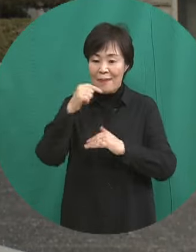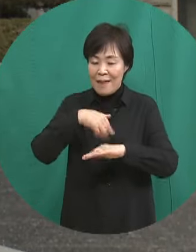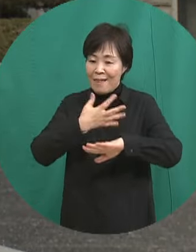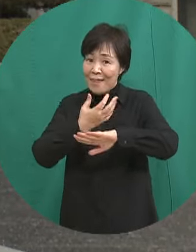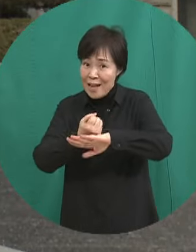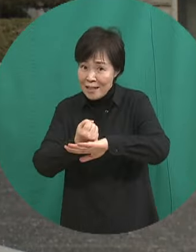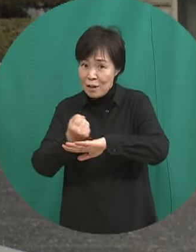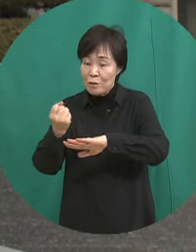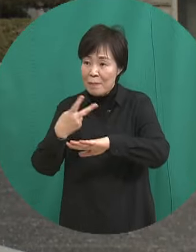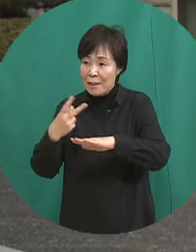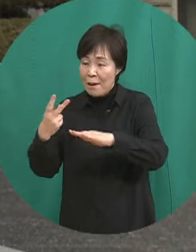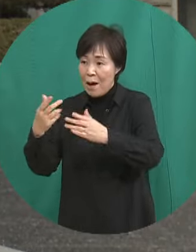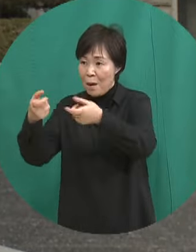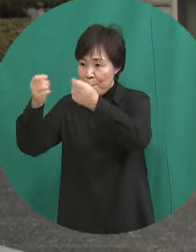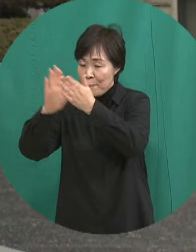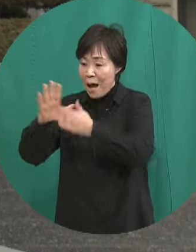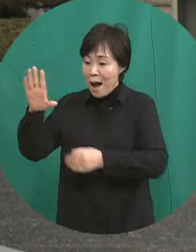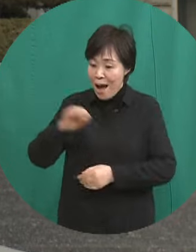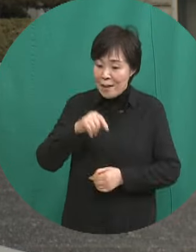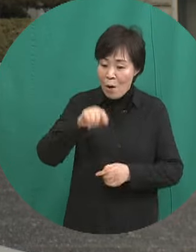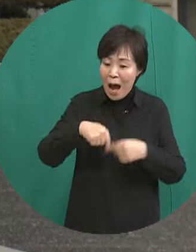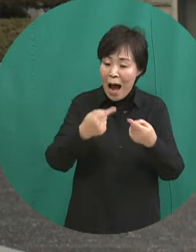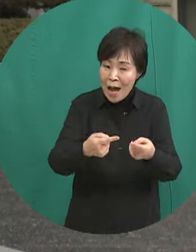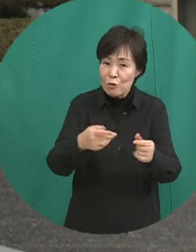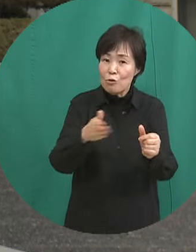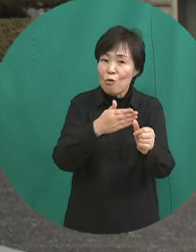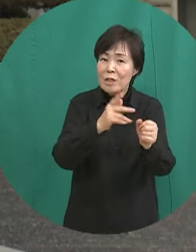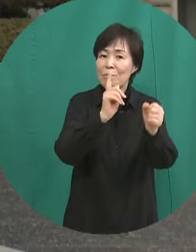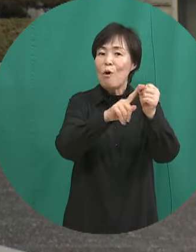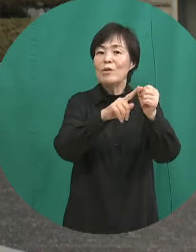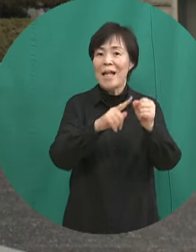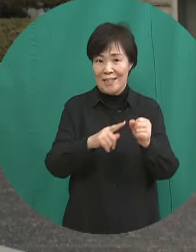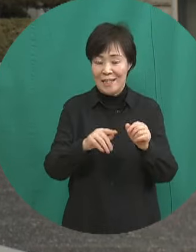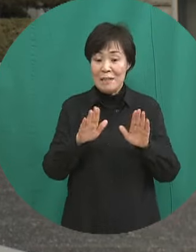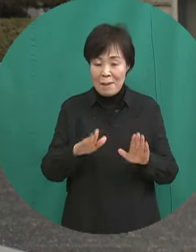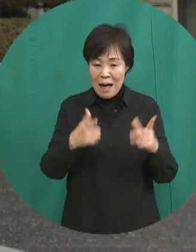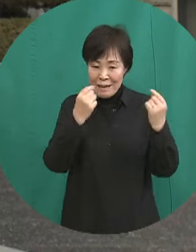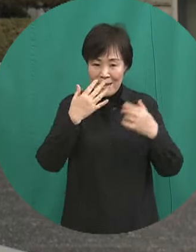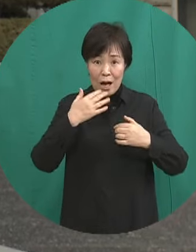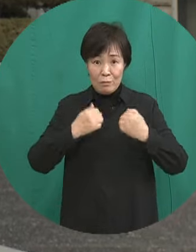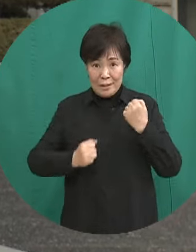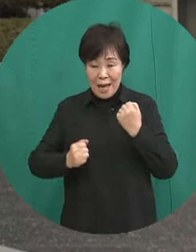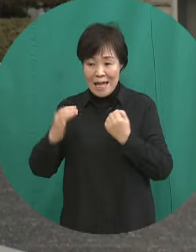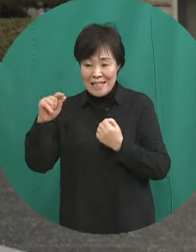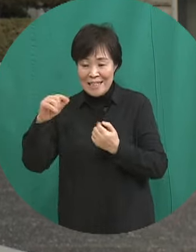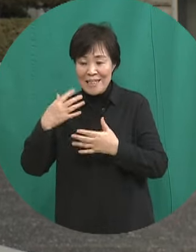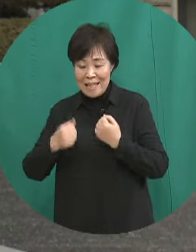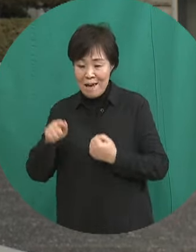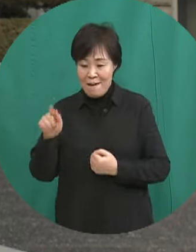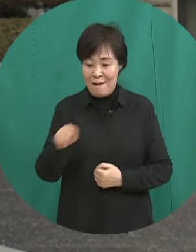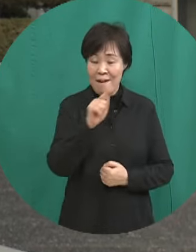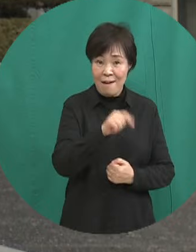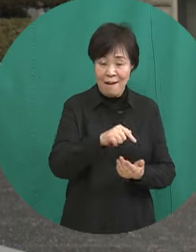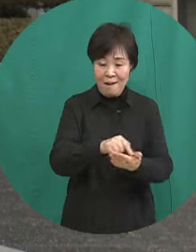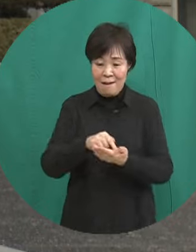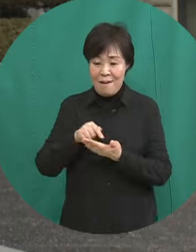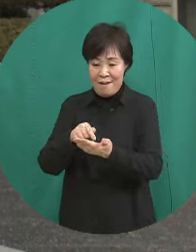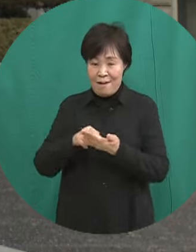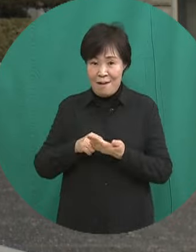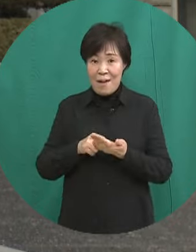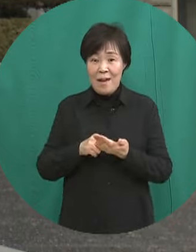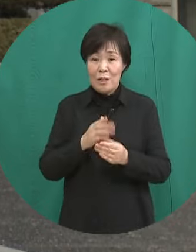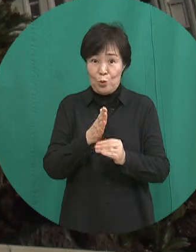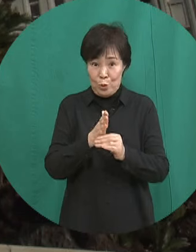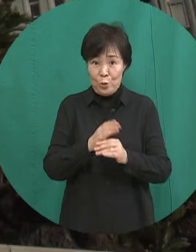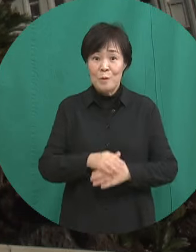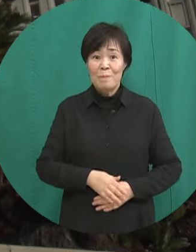や UI 自衛隊就職を促進しようというもので、現在大学生と大学院生の方の申し込みを受け付け